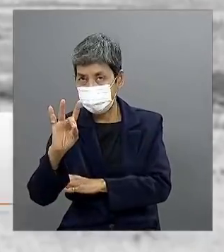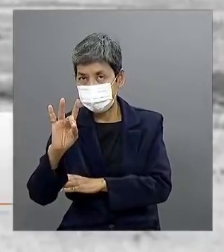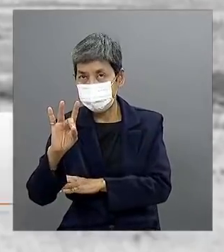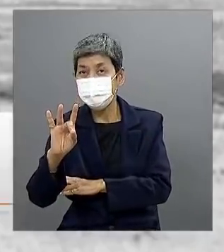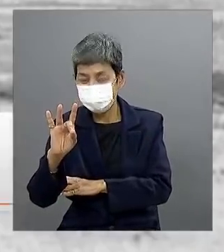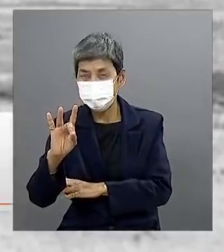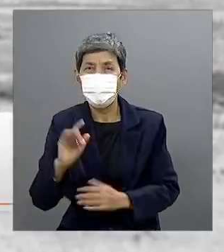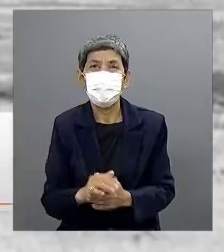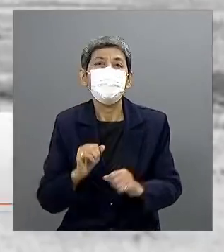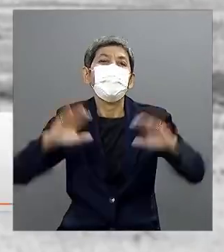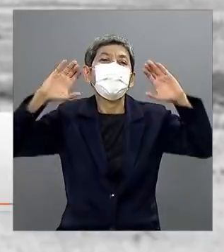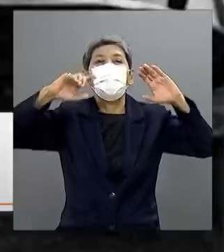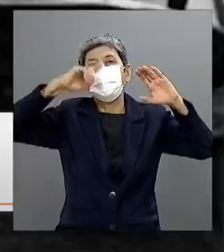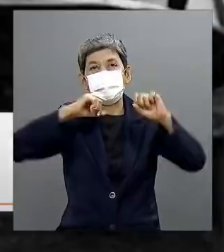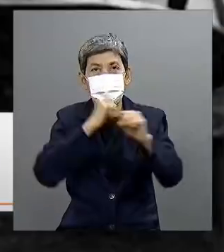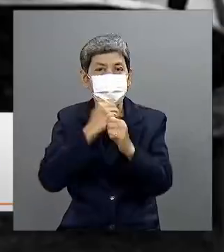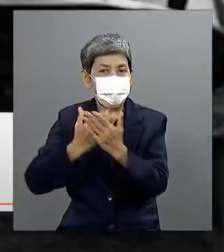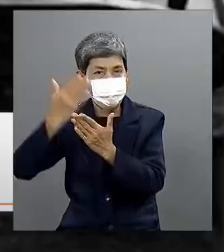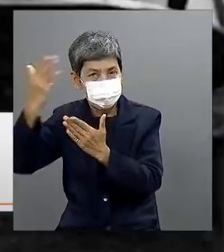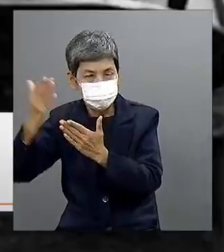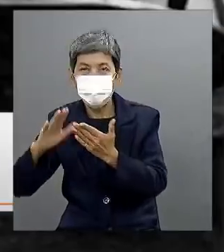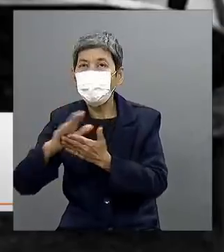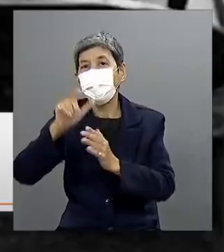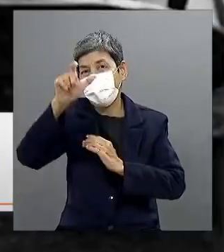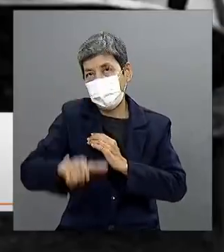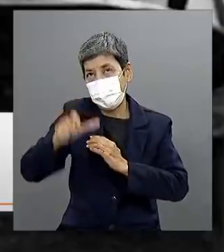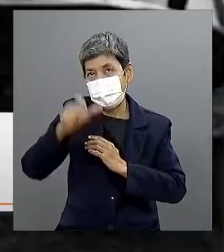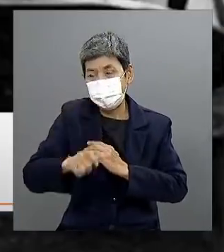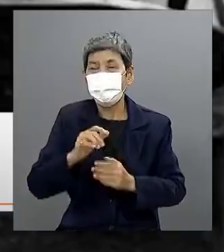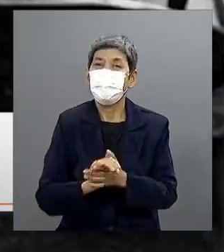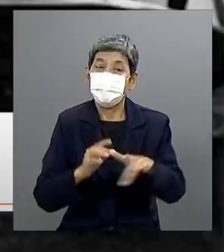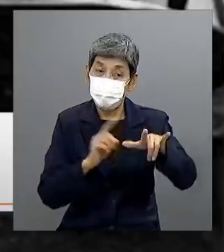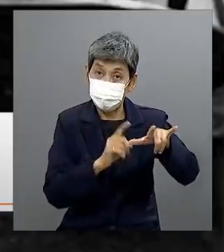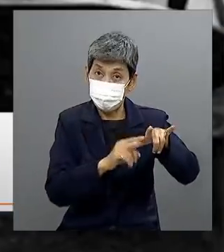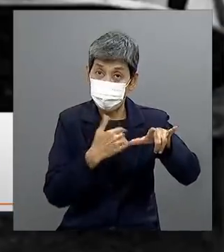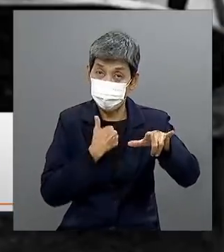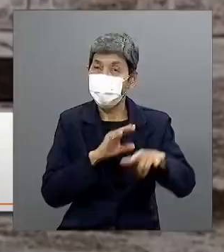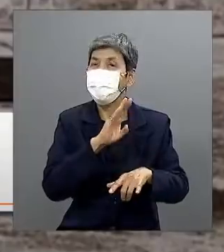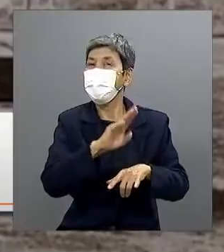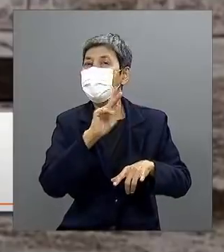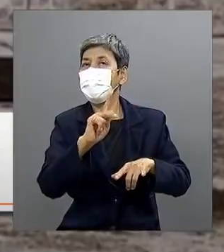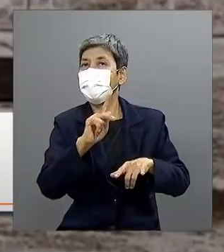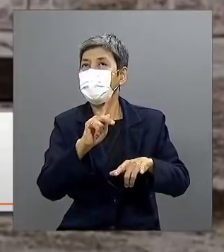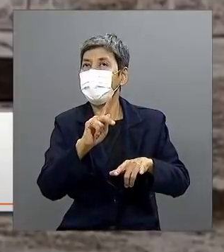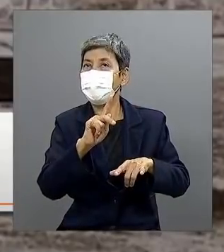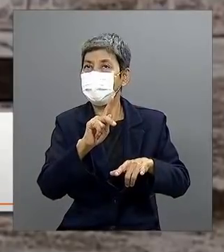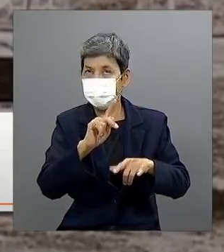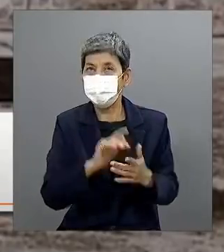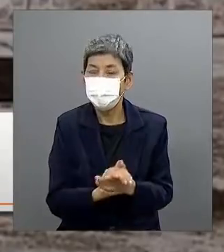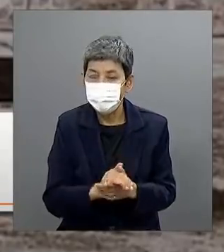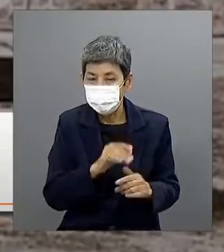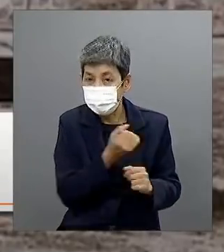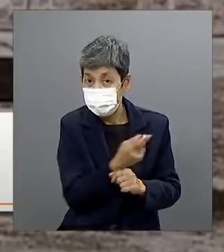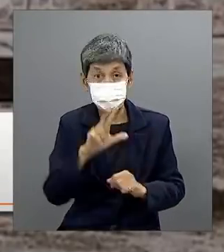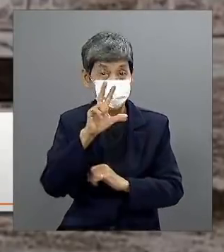ฐบาลไทยเนี่ยได้สั่งซื้อจากประเทศฝรั่งเศสครับได้แก่เครื่องบินเบรเก้ปีก2ชั้น3เครื่องเครื่องบิน